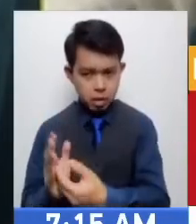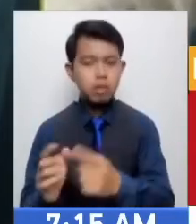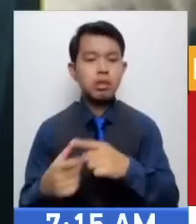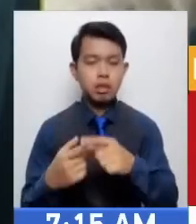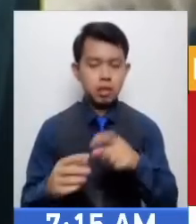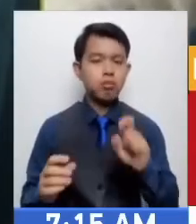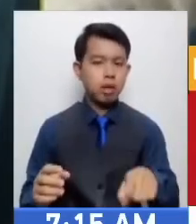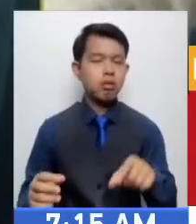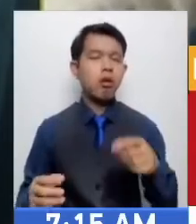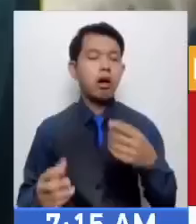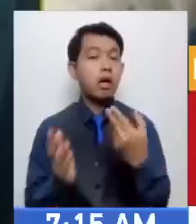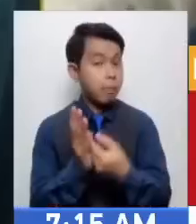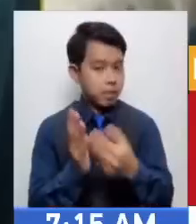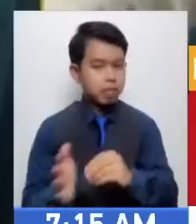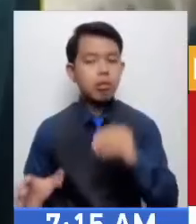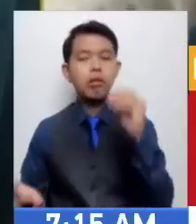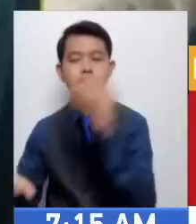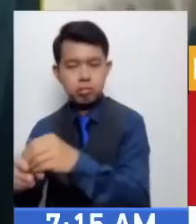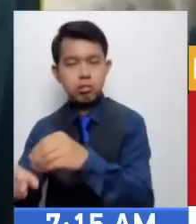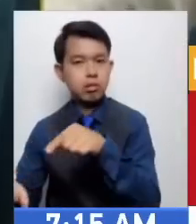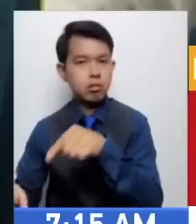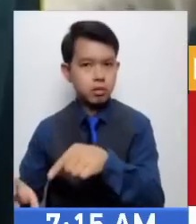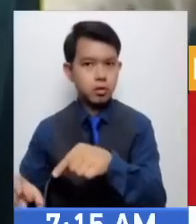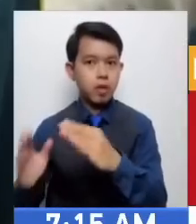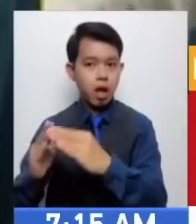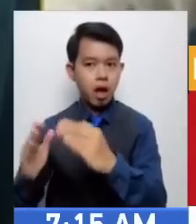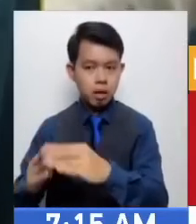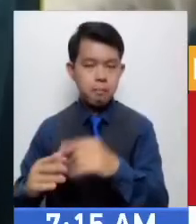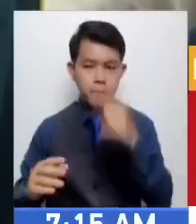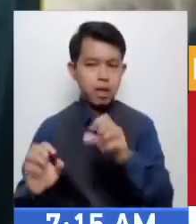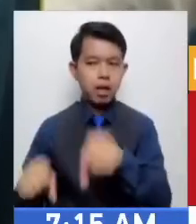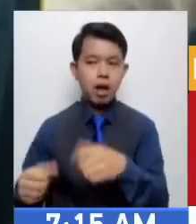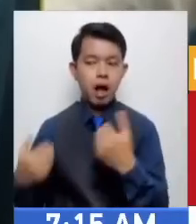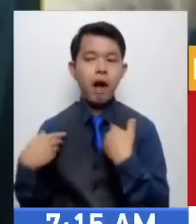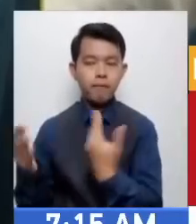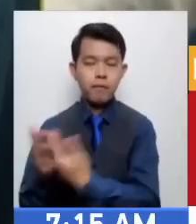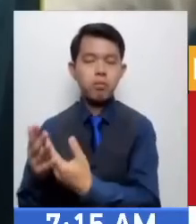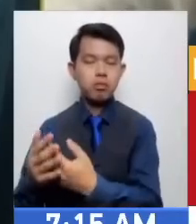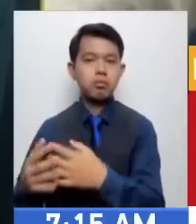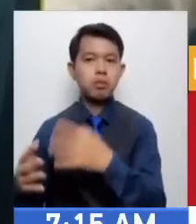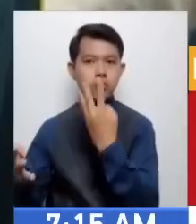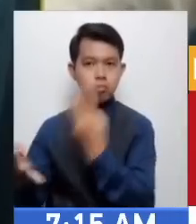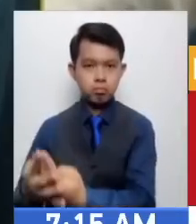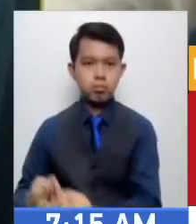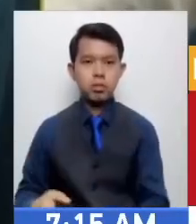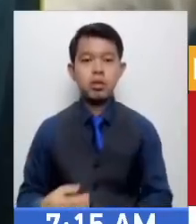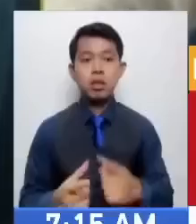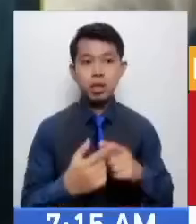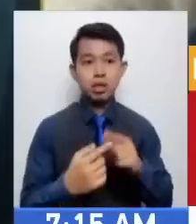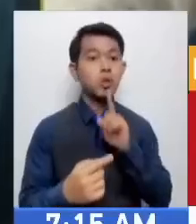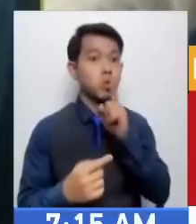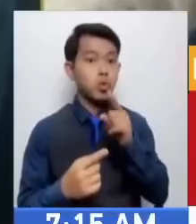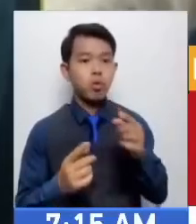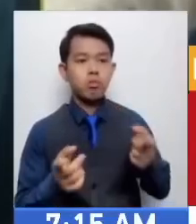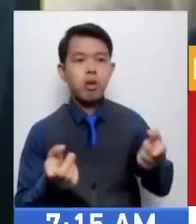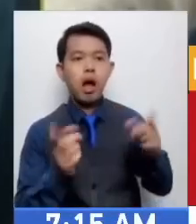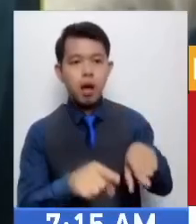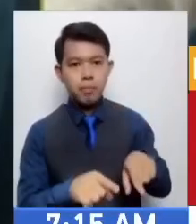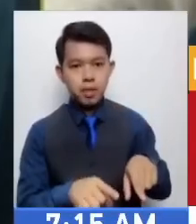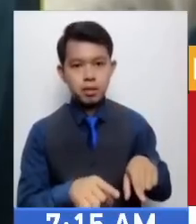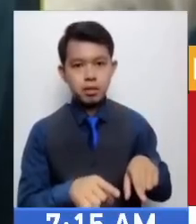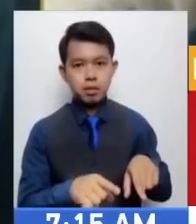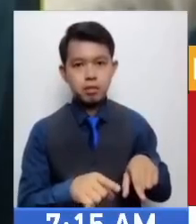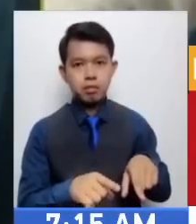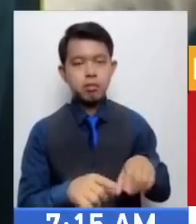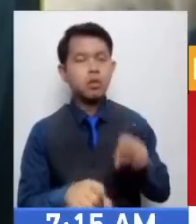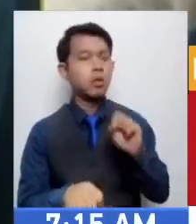si Arnie. At ito pong impormasyon na to ay natupad po. Nangyari po ito, reliable po. So wala pong dahilan